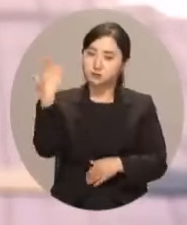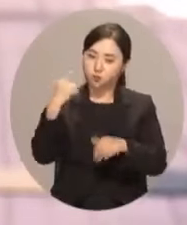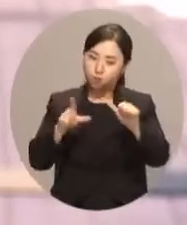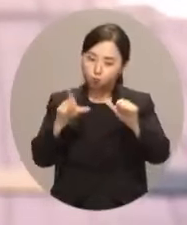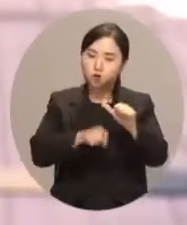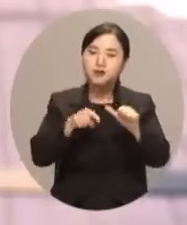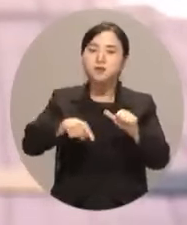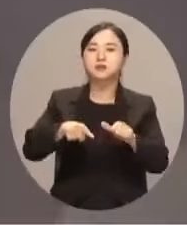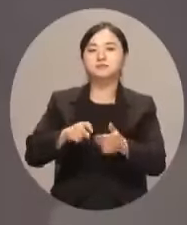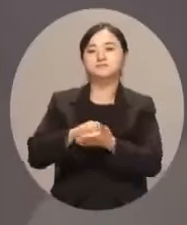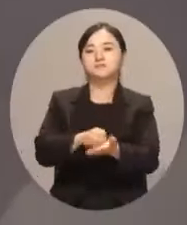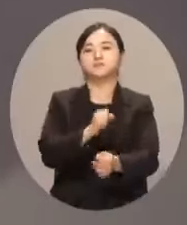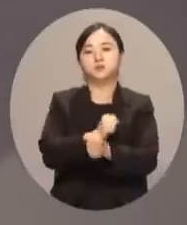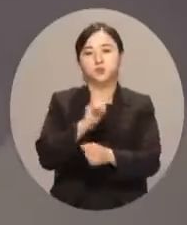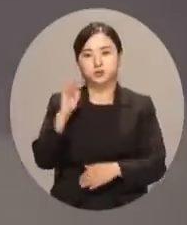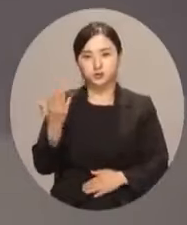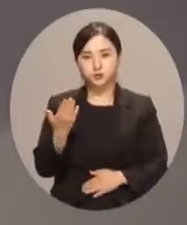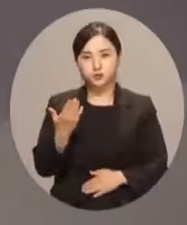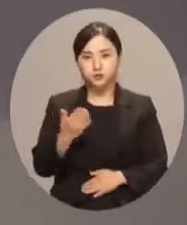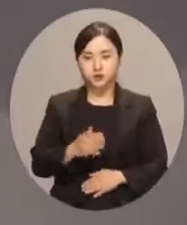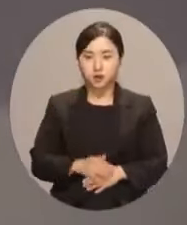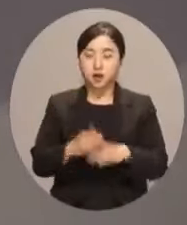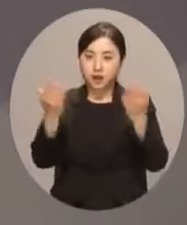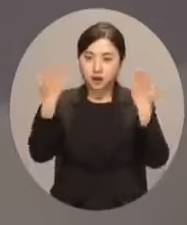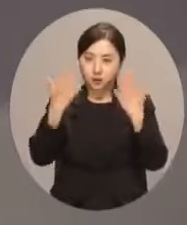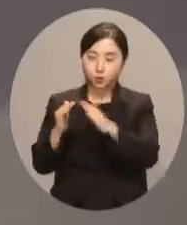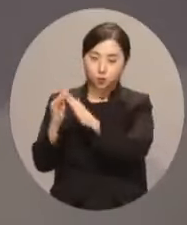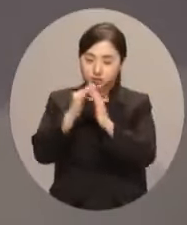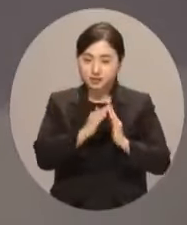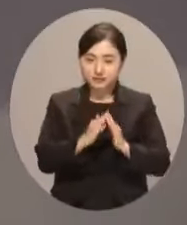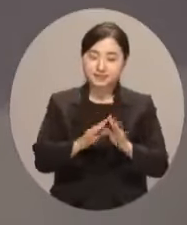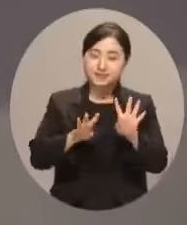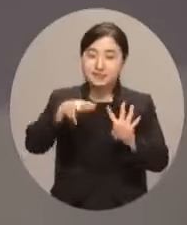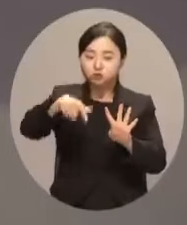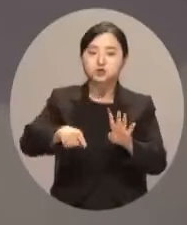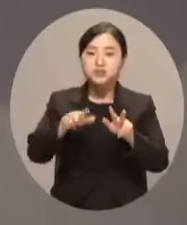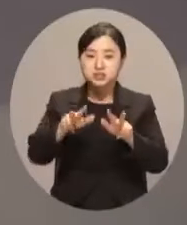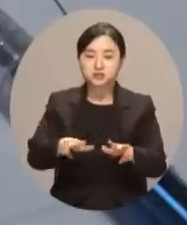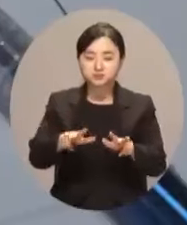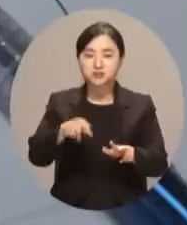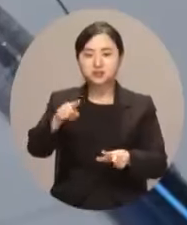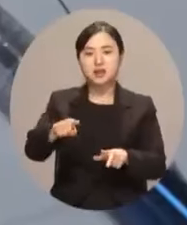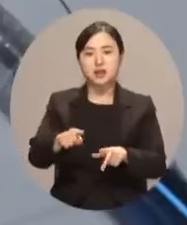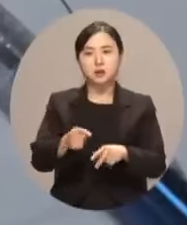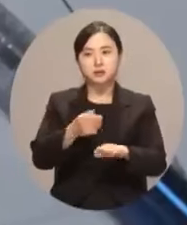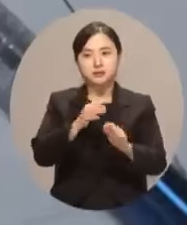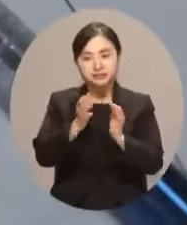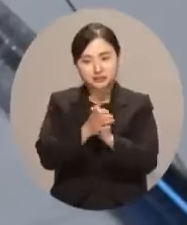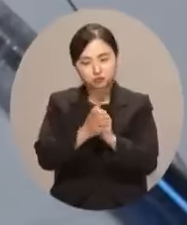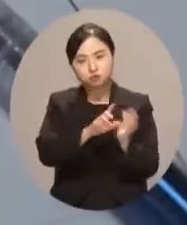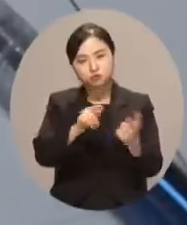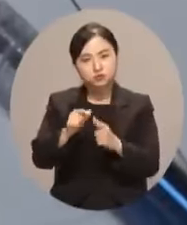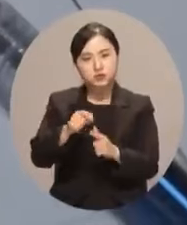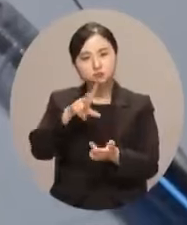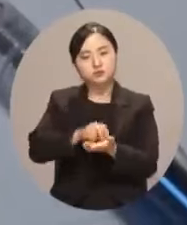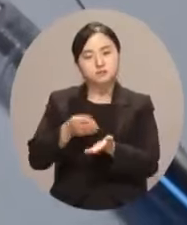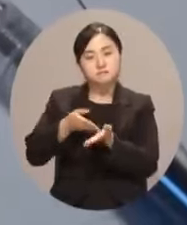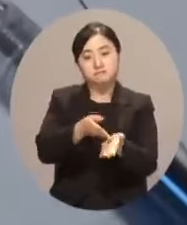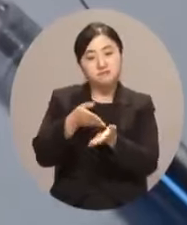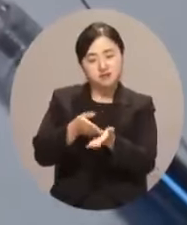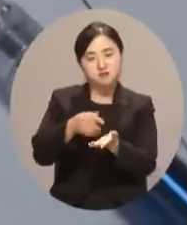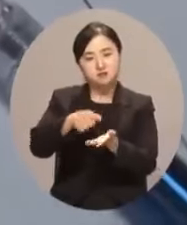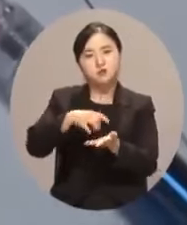오게 됐습니다. 전학을 온 지 4주 차인 현재까지 동급생들이 문제를 제기한 학교 폭력 피해 건수도